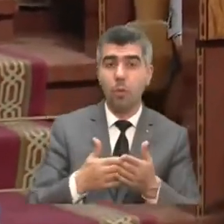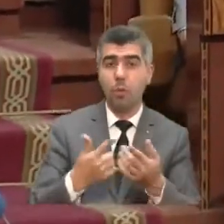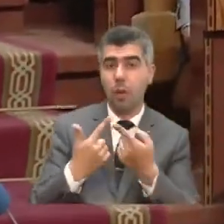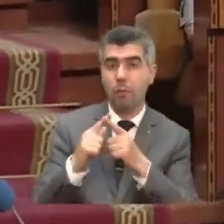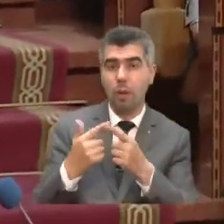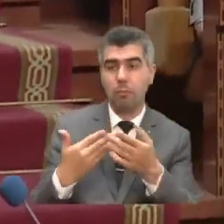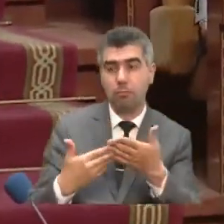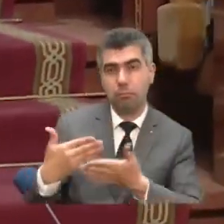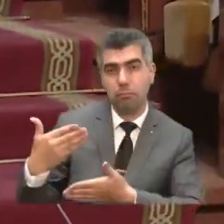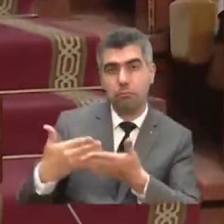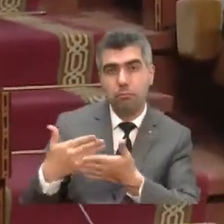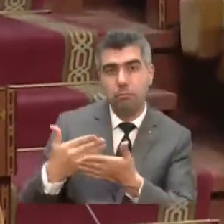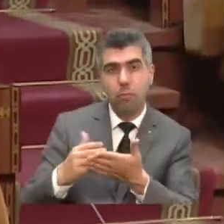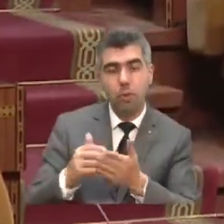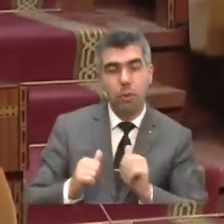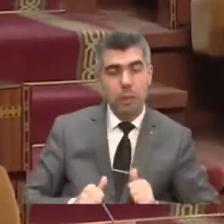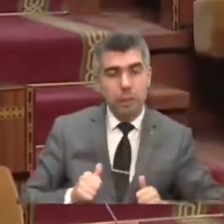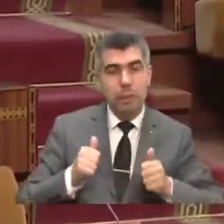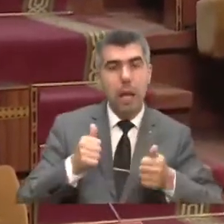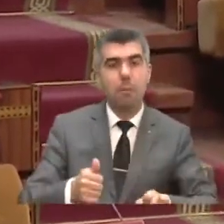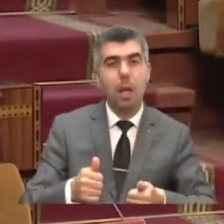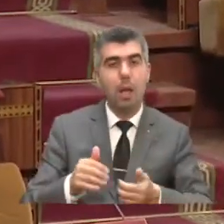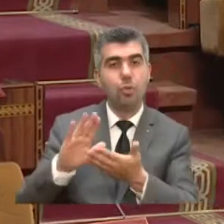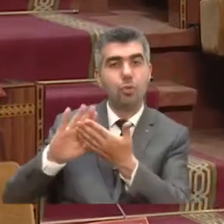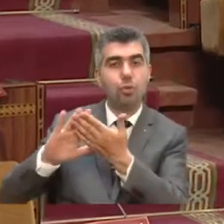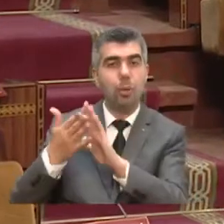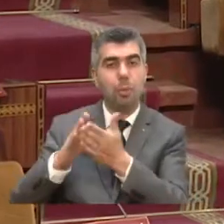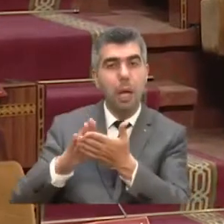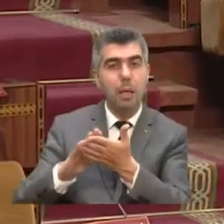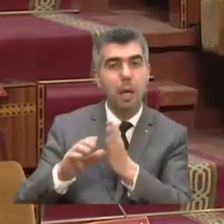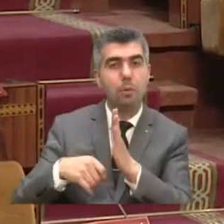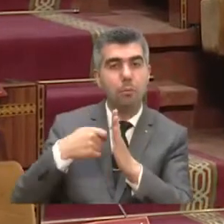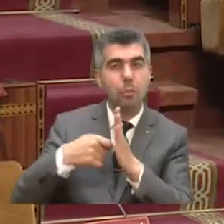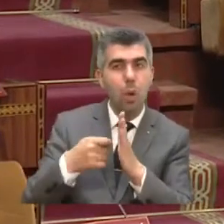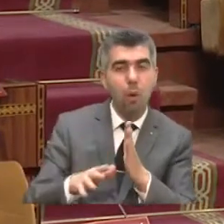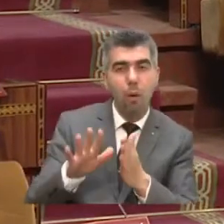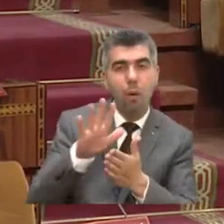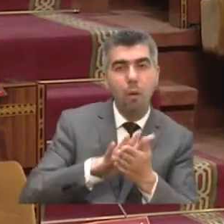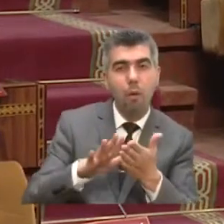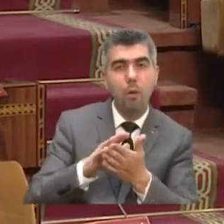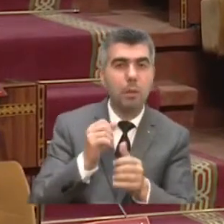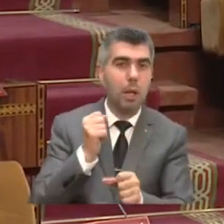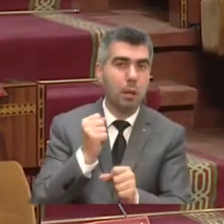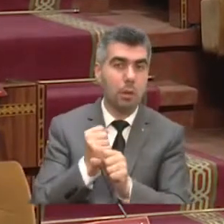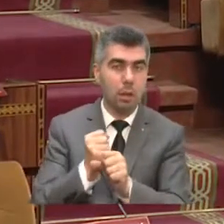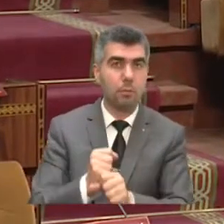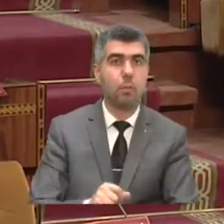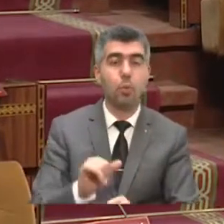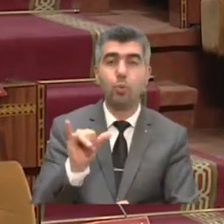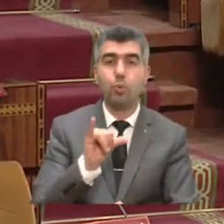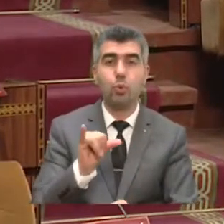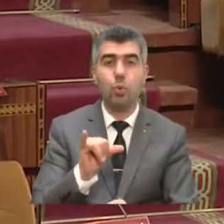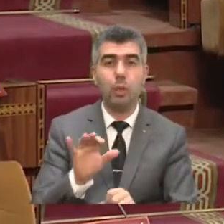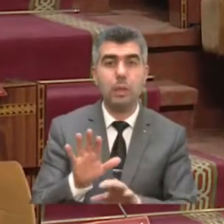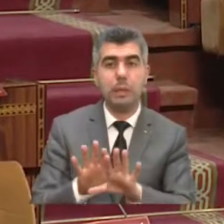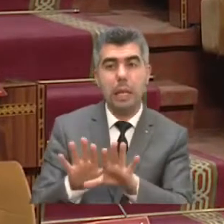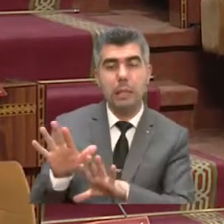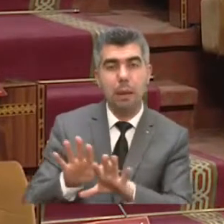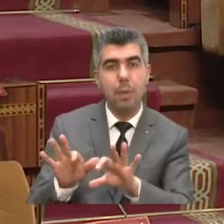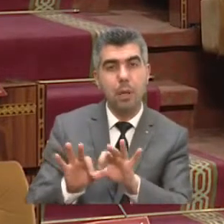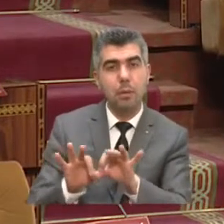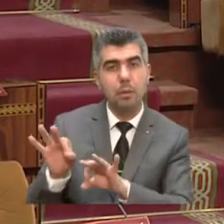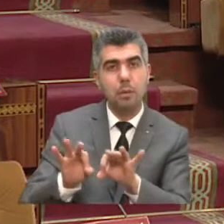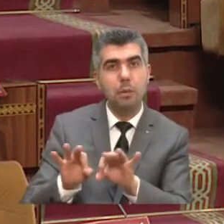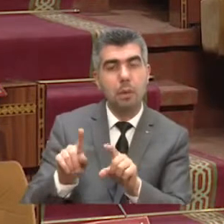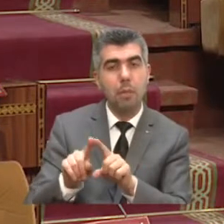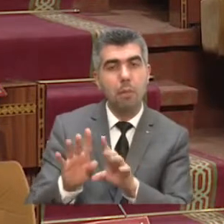وتبادل التجارب وتعبئة الجمعيات للمشاركة في إعداد المشاريع الوطنية. ما هي التدابير والإجراءات المتخذة من أجل إحداث